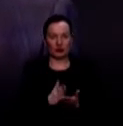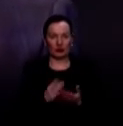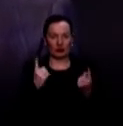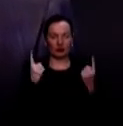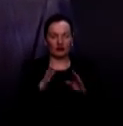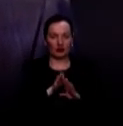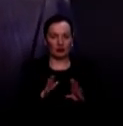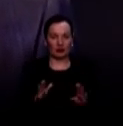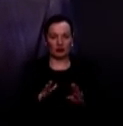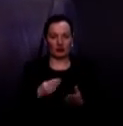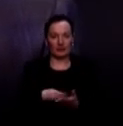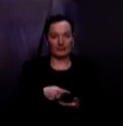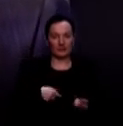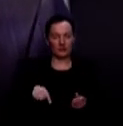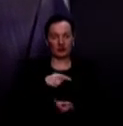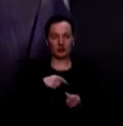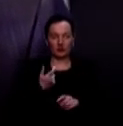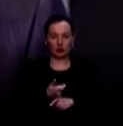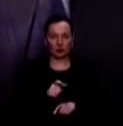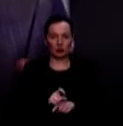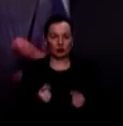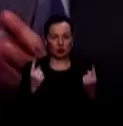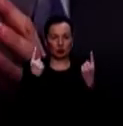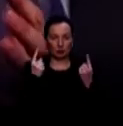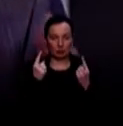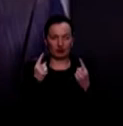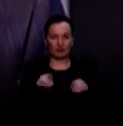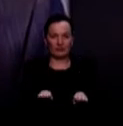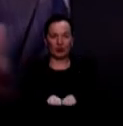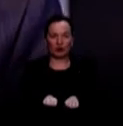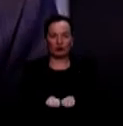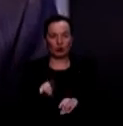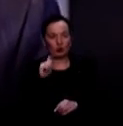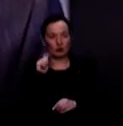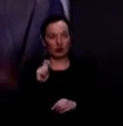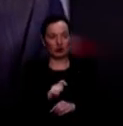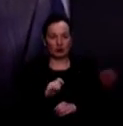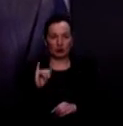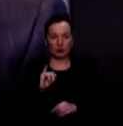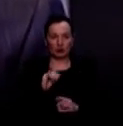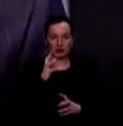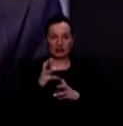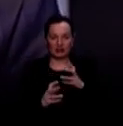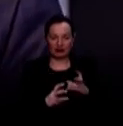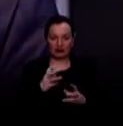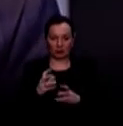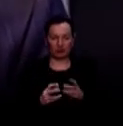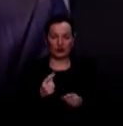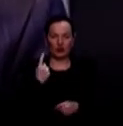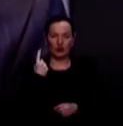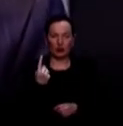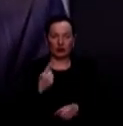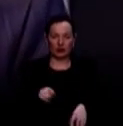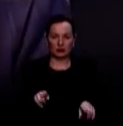невеликі бізнеси, але дуже крупні порівняні з Україною і світом. У нас одне з таких